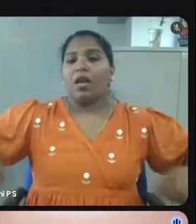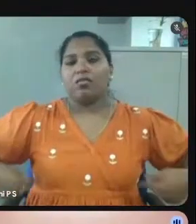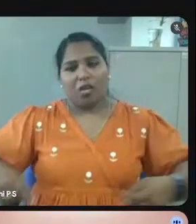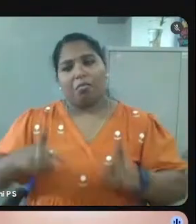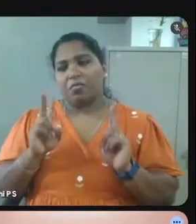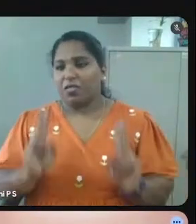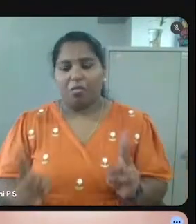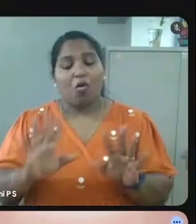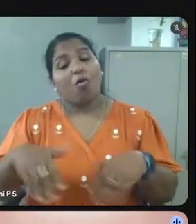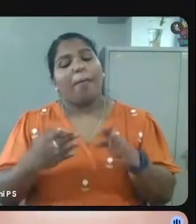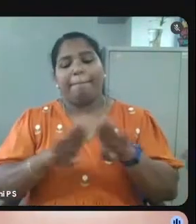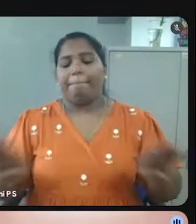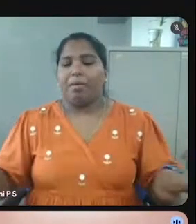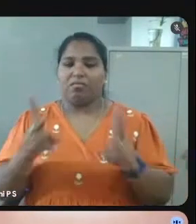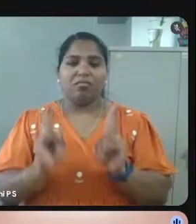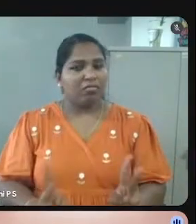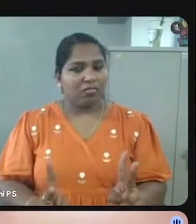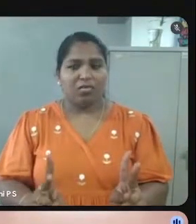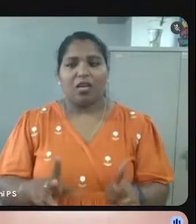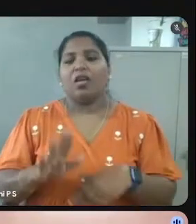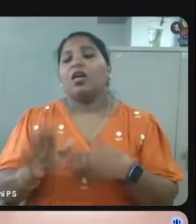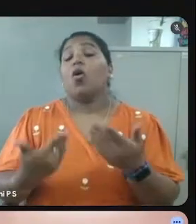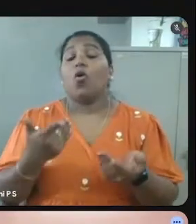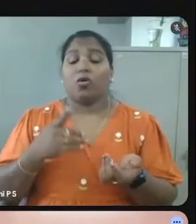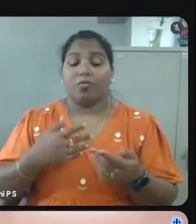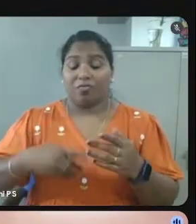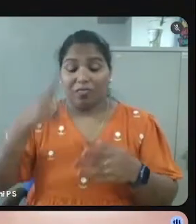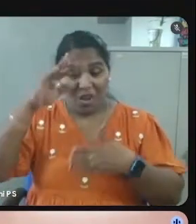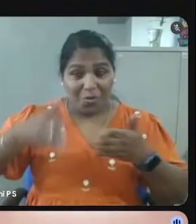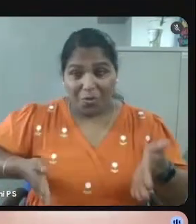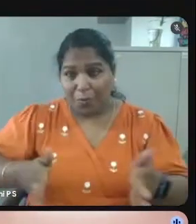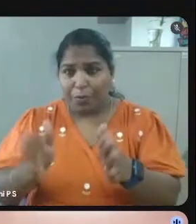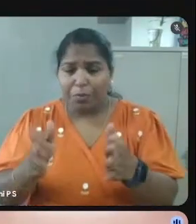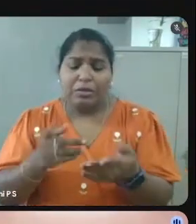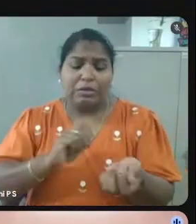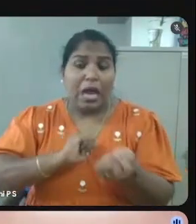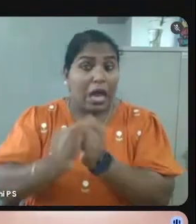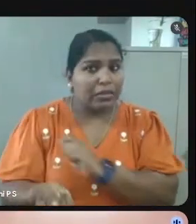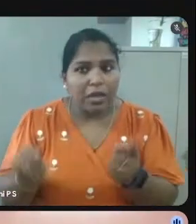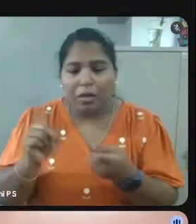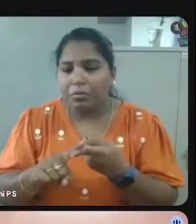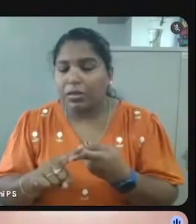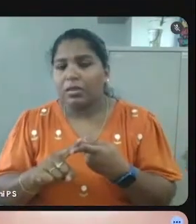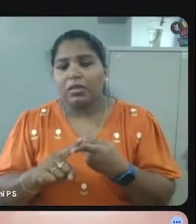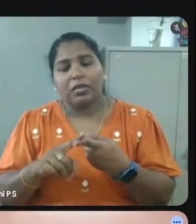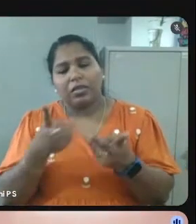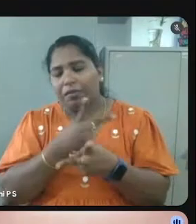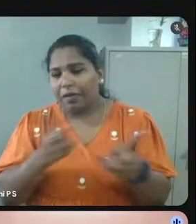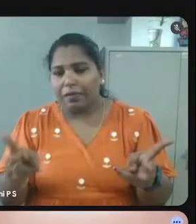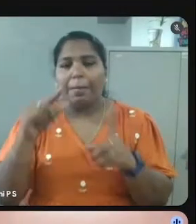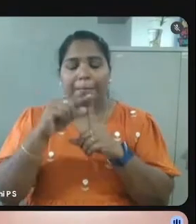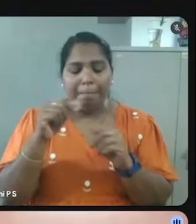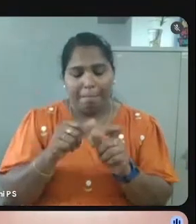ബെഡ് ബൗണ്ടായിരിക്കും. പിന്നെ റോഡ് ട്രാഫിക് ആക്സിഡന്റ് ഉള്ളവർക്ക് ഒരു ഡീജനറേറ്റീവ് കണ്ടീഷൻസും പാർക്കിൻസൺസും